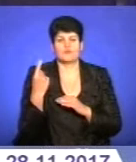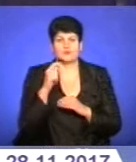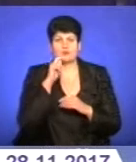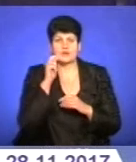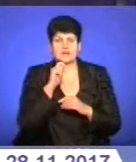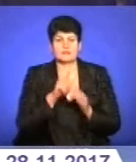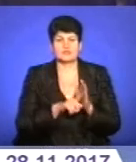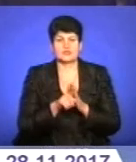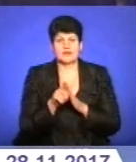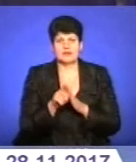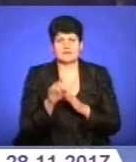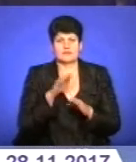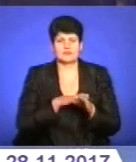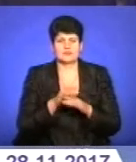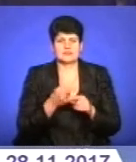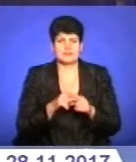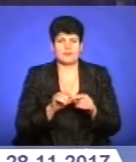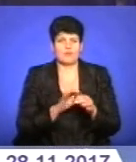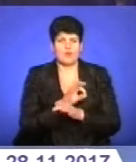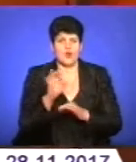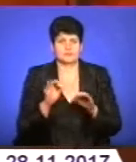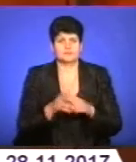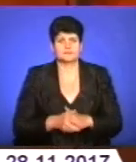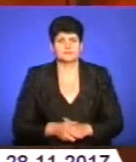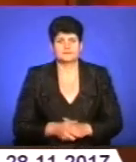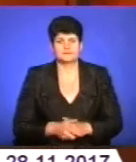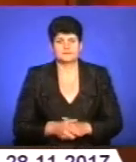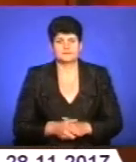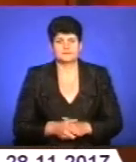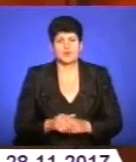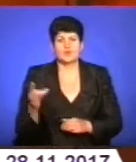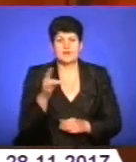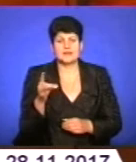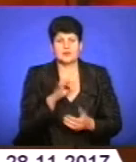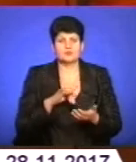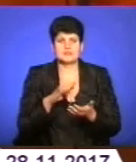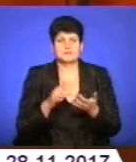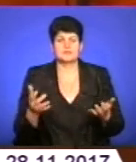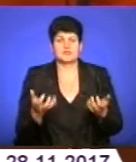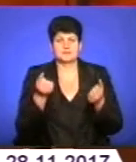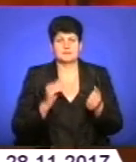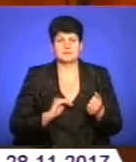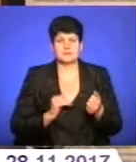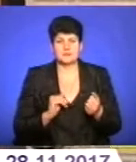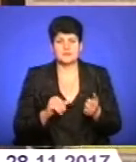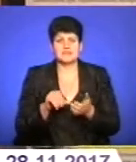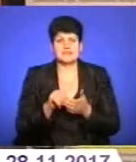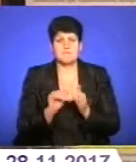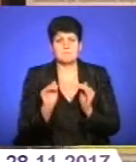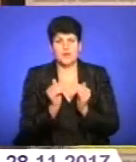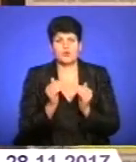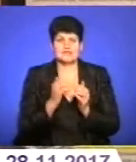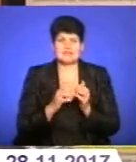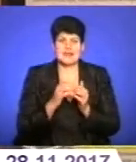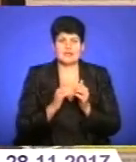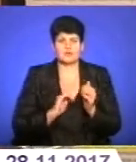участь в реалізації цього проекту. Більше – далі у сюжеті. У регіональному центрі підтримки підприємництва представникам малого і середнього